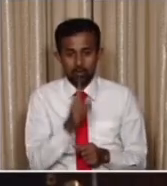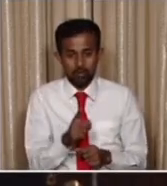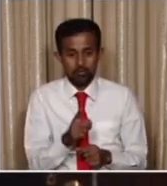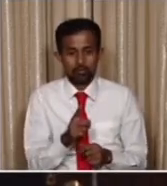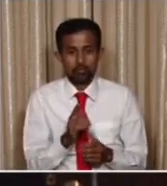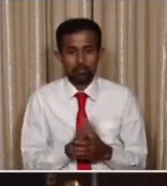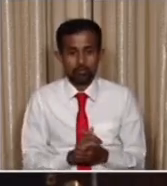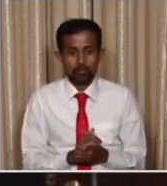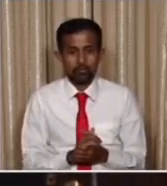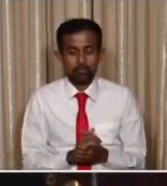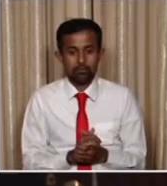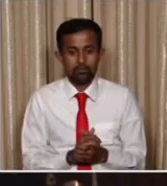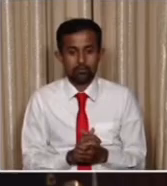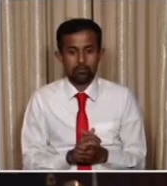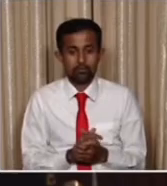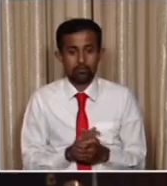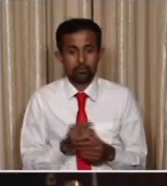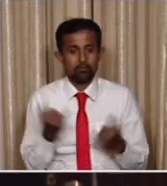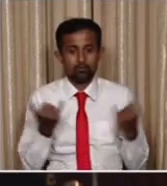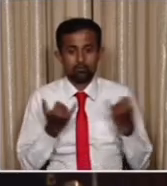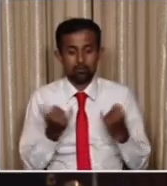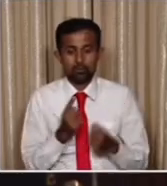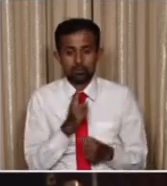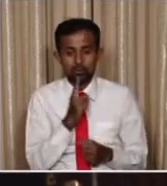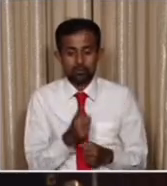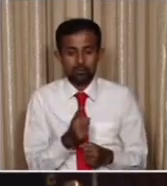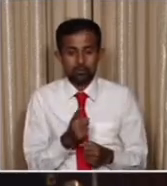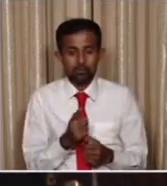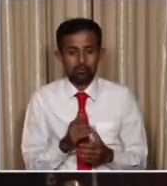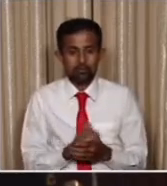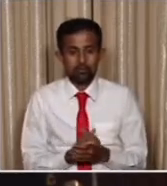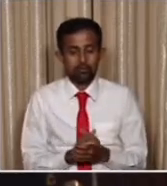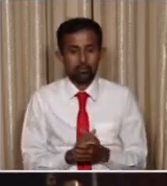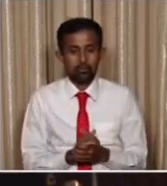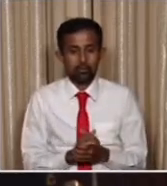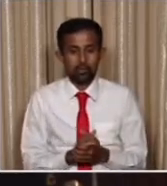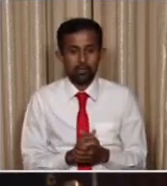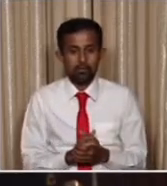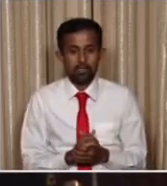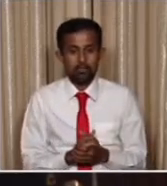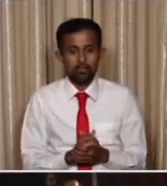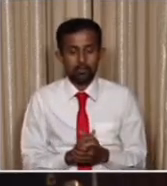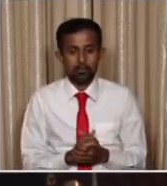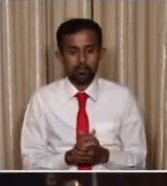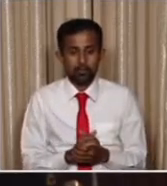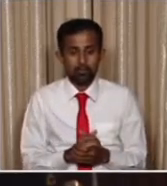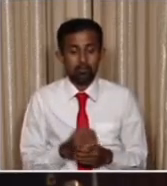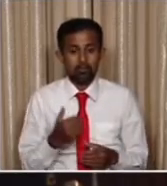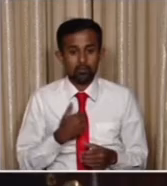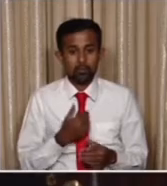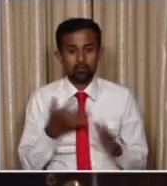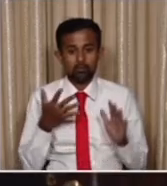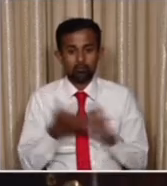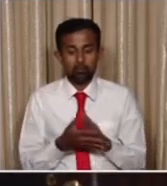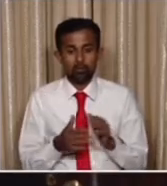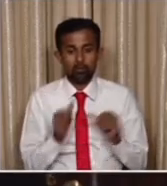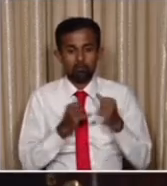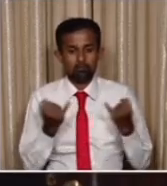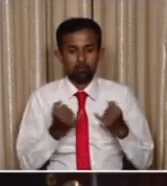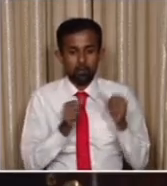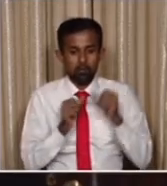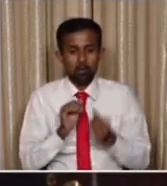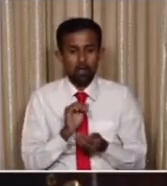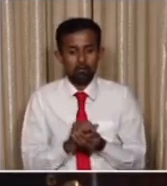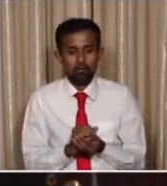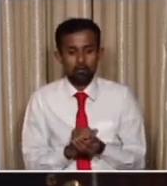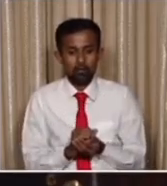අද මතක් වෙනවා. මේක විවේචනය කරන්න කියන කතාවක් නෙවෙයි කරු සභාපතිතුමනි. අපි කිව්වා මේ වැරදි බෙහෙත් බාල ඖෂධ තියෙනවා